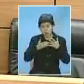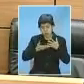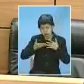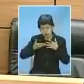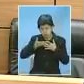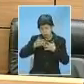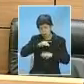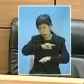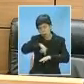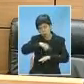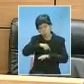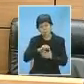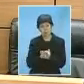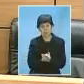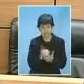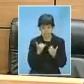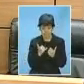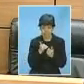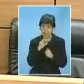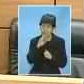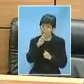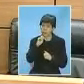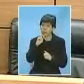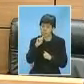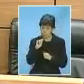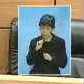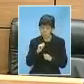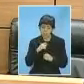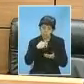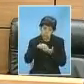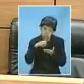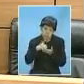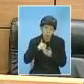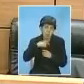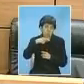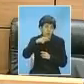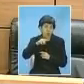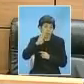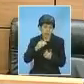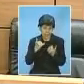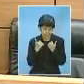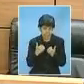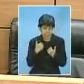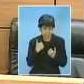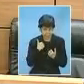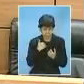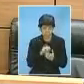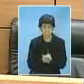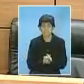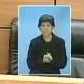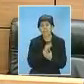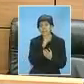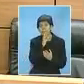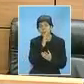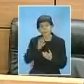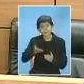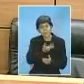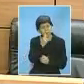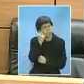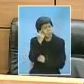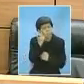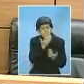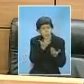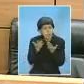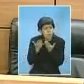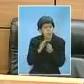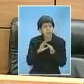หลายครับสายที่ท่านรัฐมนตรีได้กรุณาพูดถึงในร่างพระราชบัญญัติฉบับนี้นะครับถ้าหลายท่านนึกไม่ออก